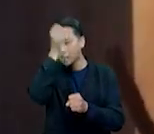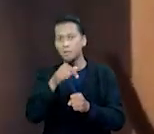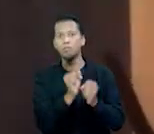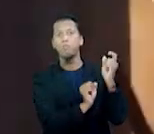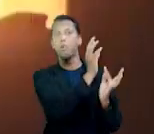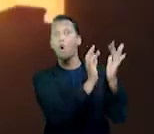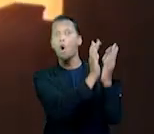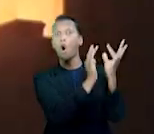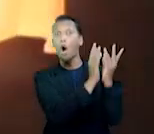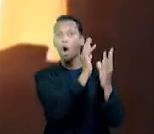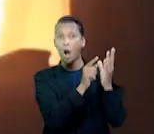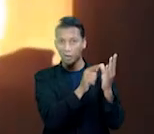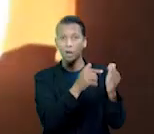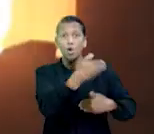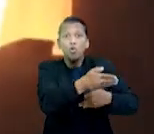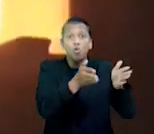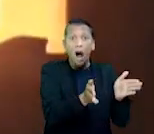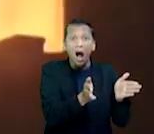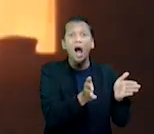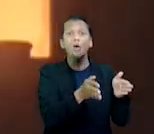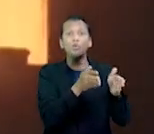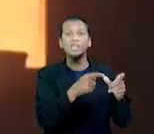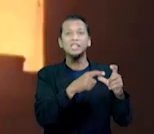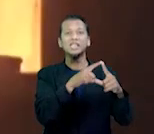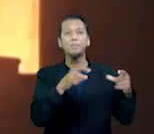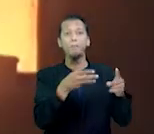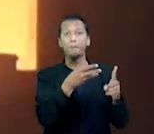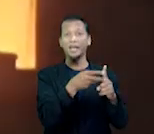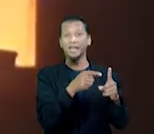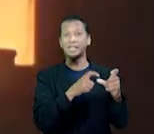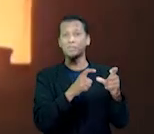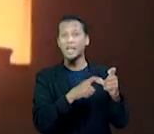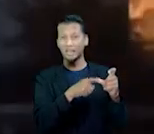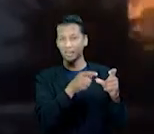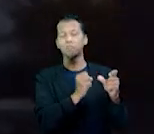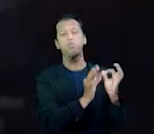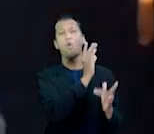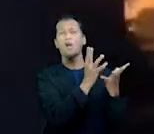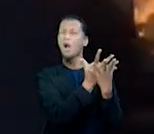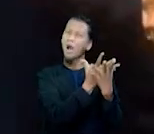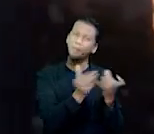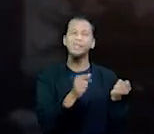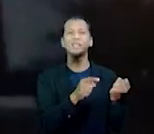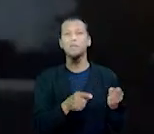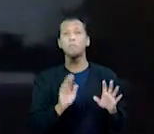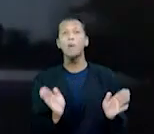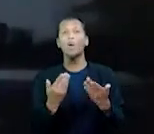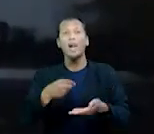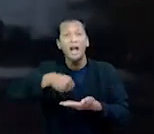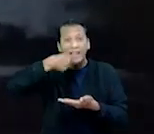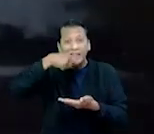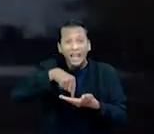digunakan sebagai ruangan pengurusan SIMB Samsat Polda Bali ini ludes terbakar, termasuk bangunan kantin yang berada di lokasi